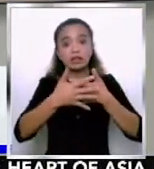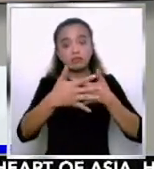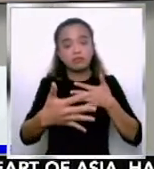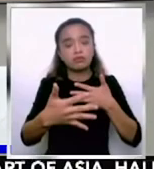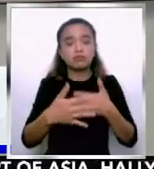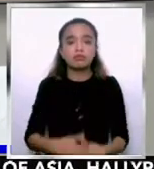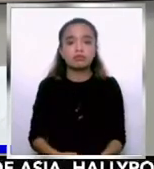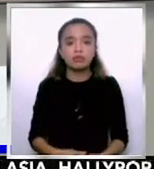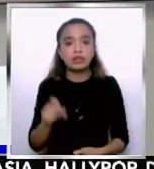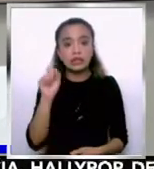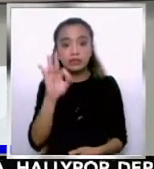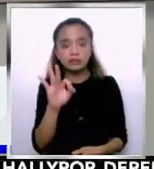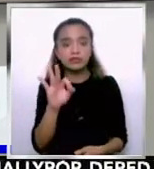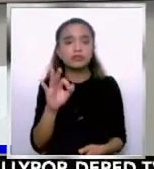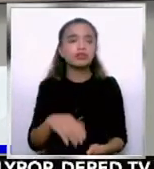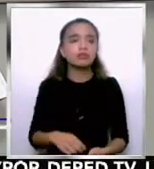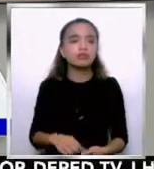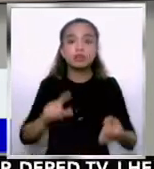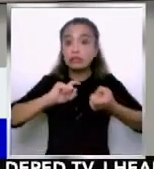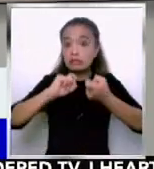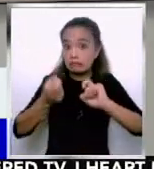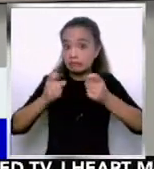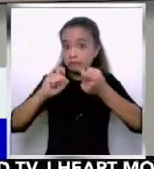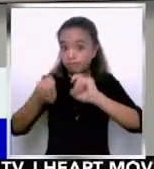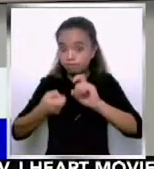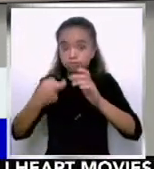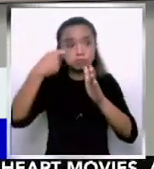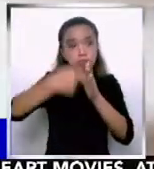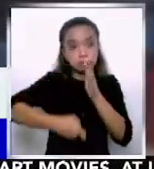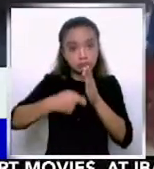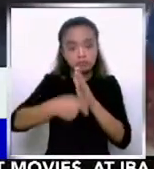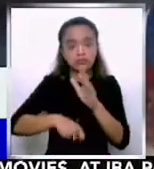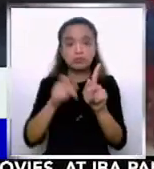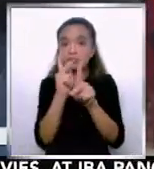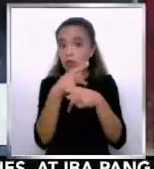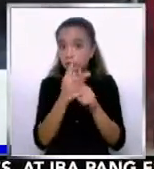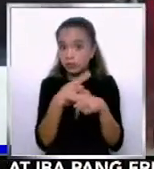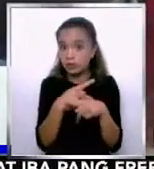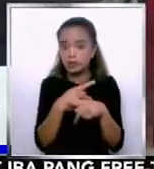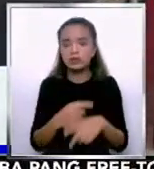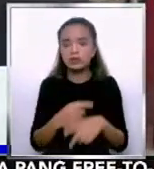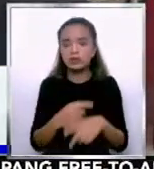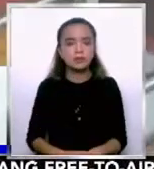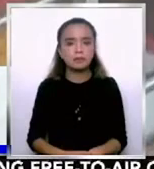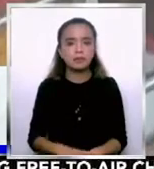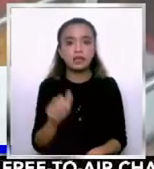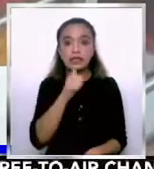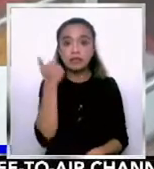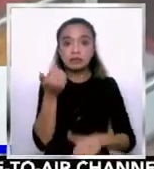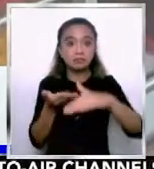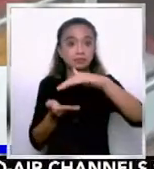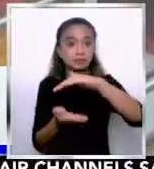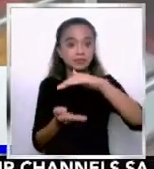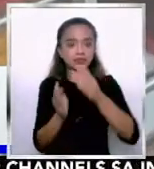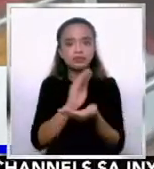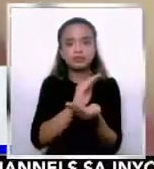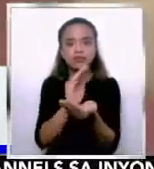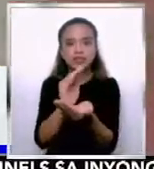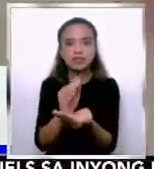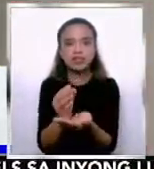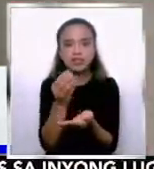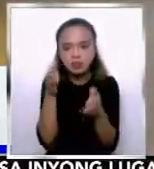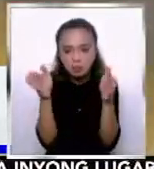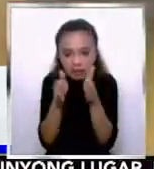gumalaw o magbago ang price tag ng ating mga produktong tinapay. Sa ilang panaderya sa Sambuanga, lumiit na nga, tumaas pa